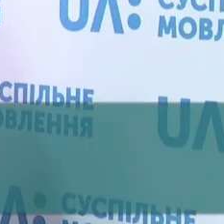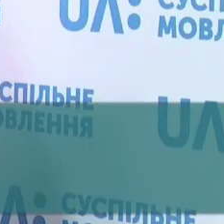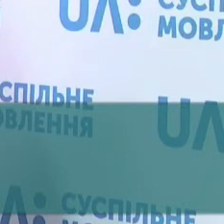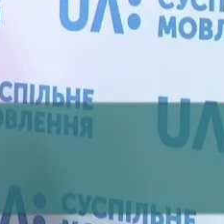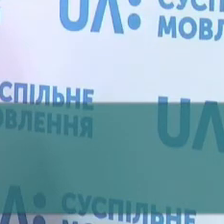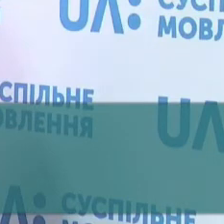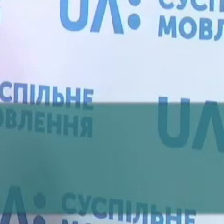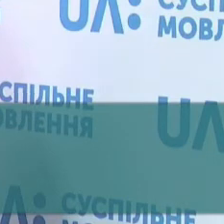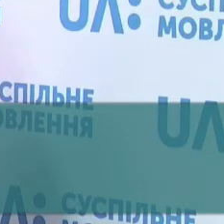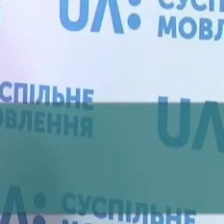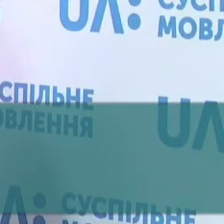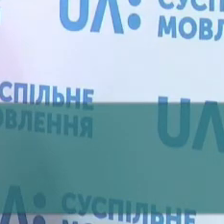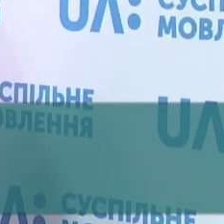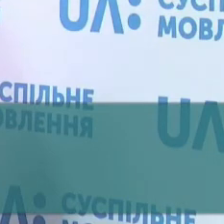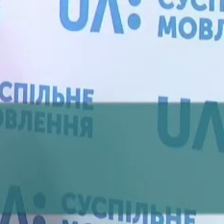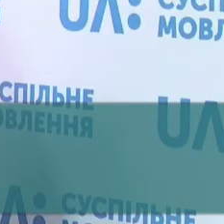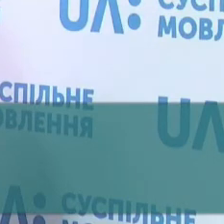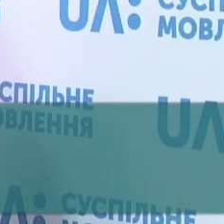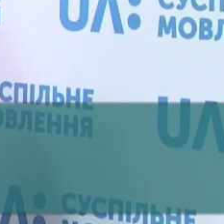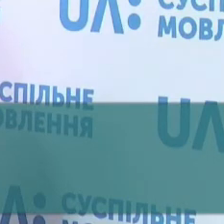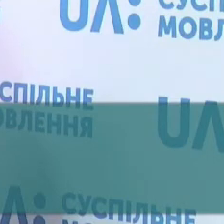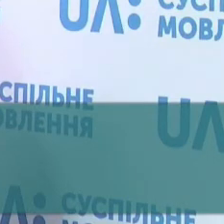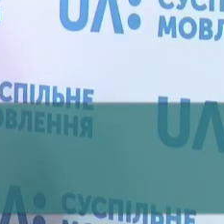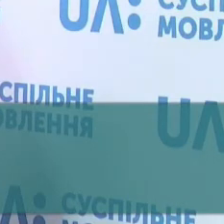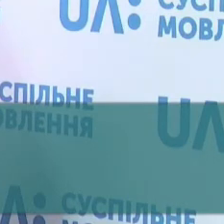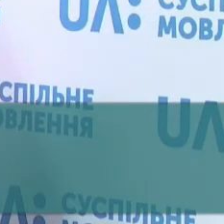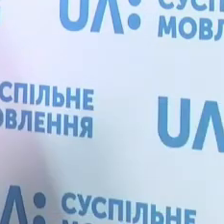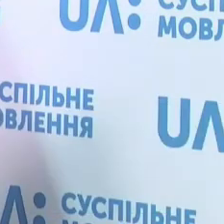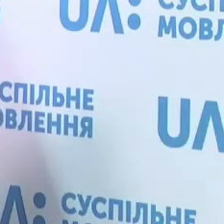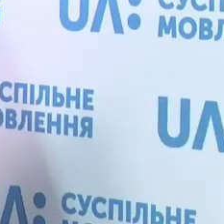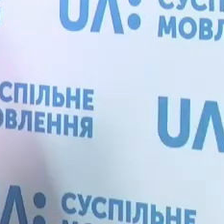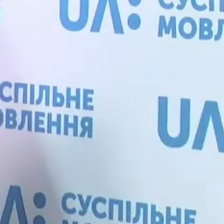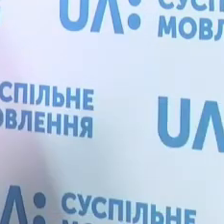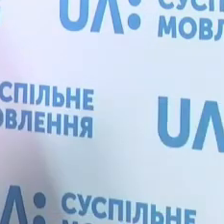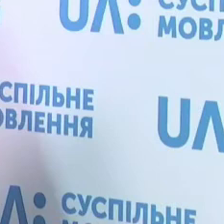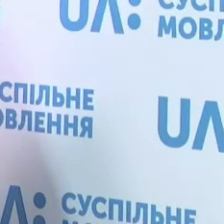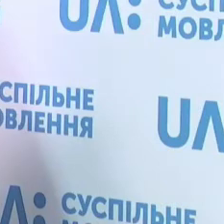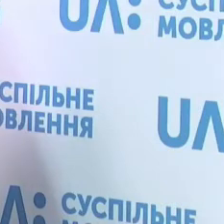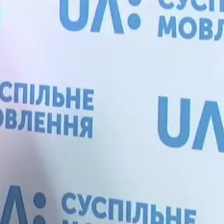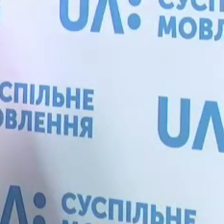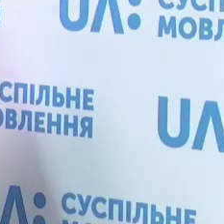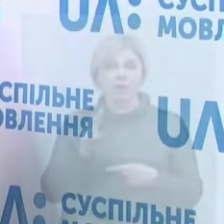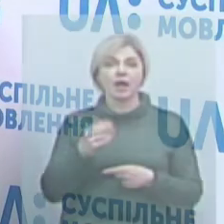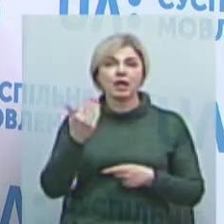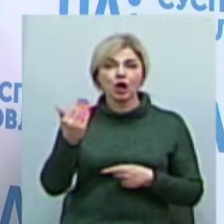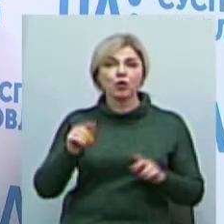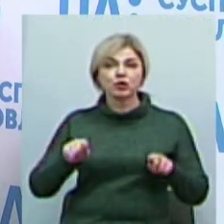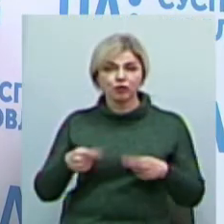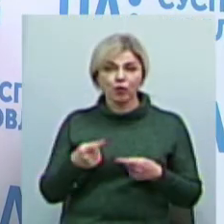Миколаївську регіональну платформу «Реформ». Буквально вчора ця організація була створена, до її створення